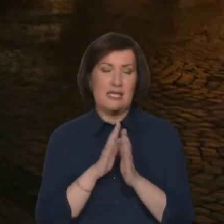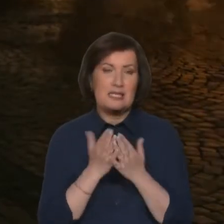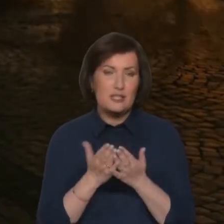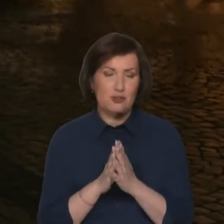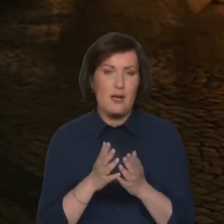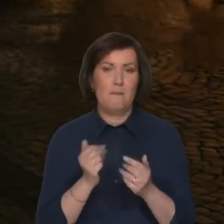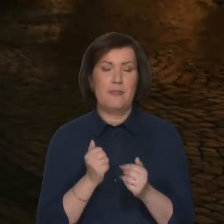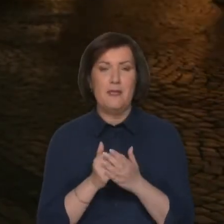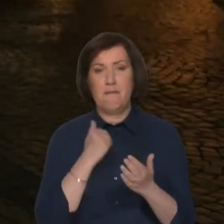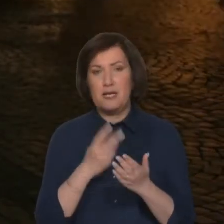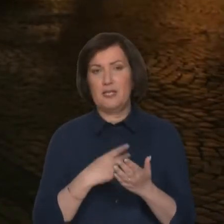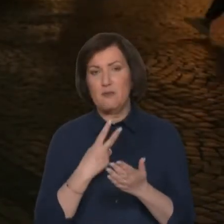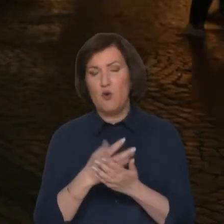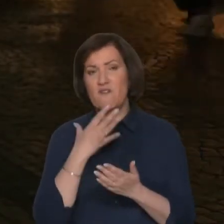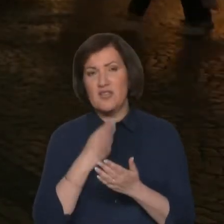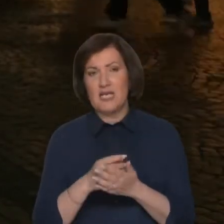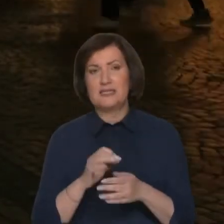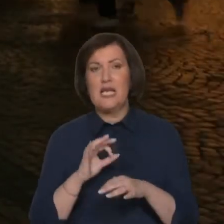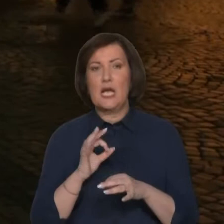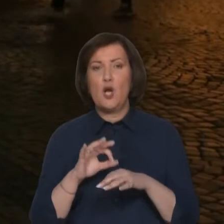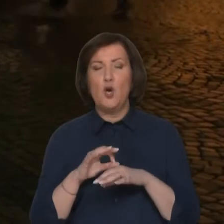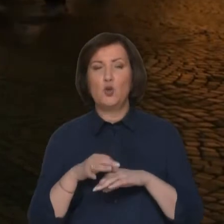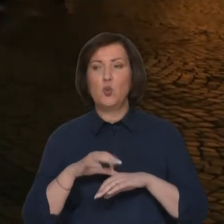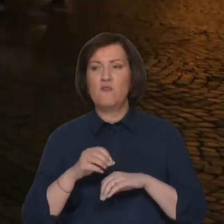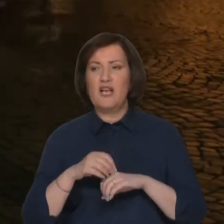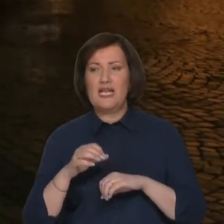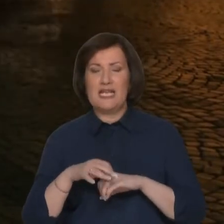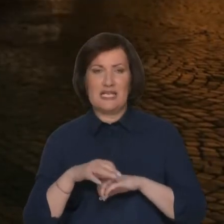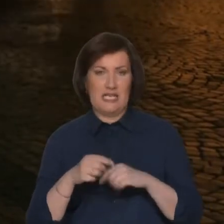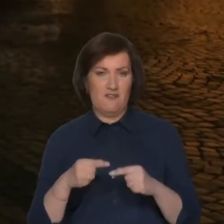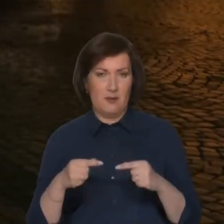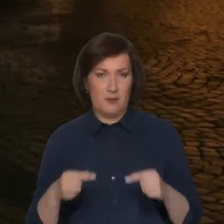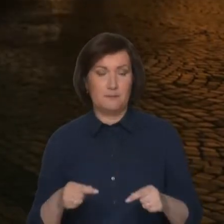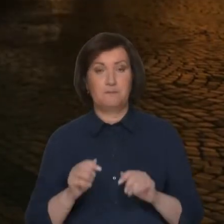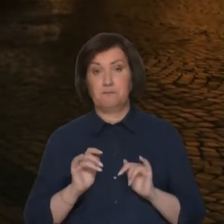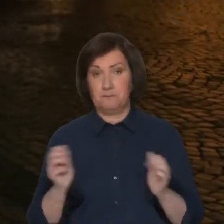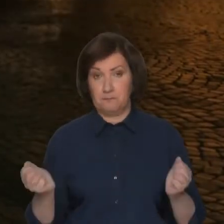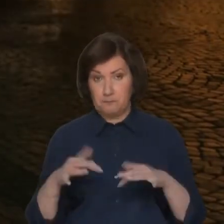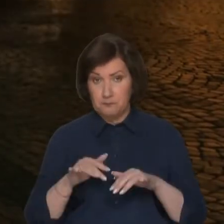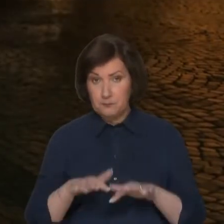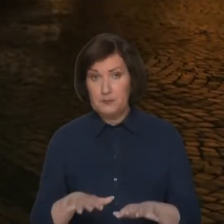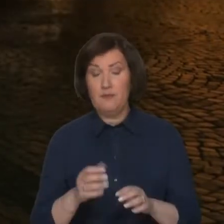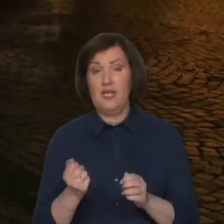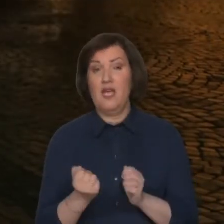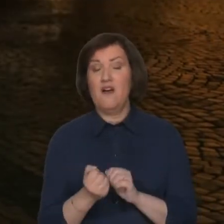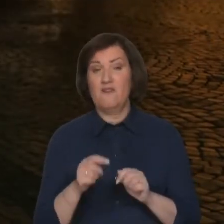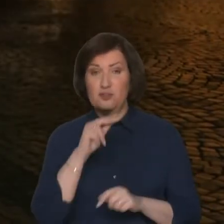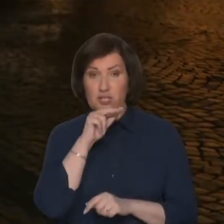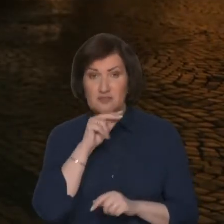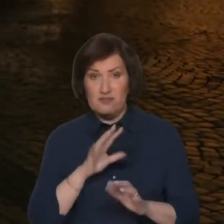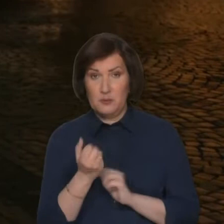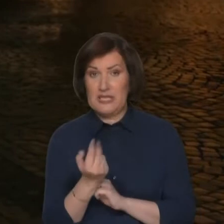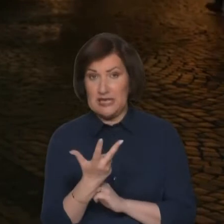та передпоказ власних ювелірних виробів. «Меридіан» у Чернівцях відбувається в 13-те,